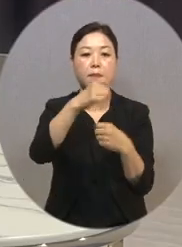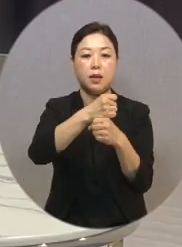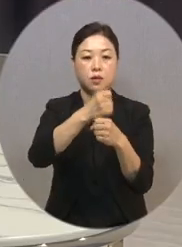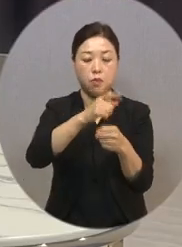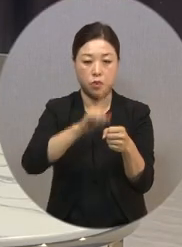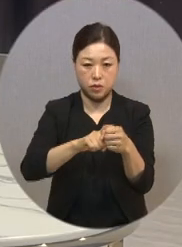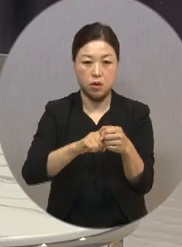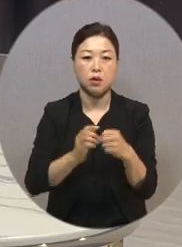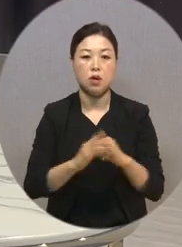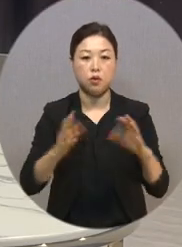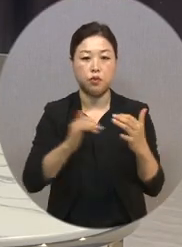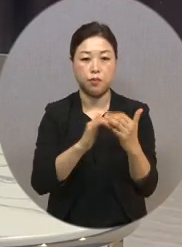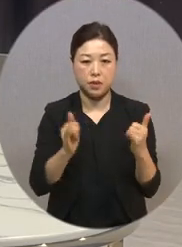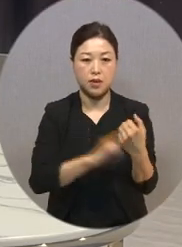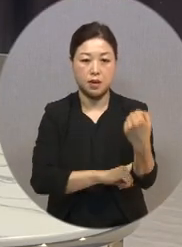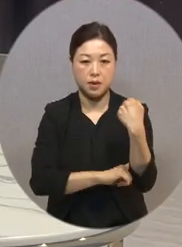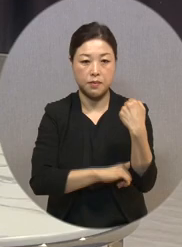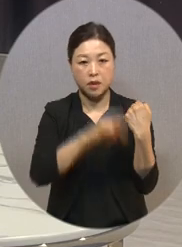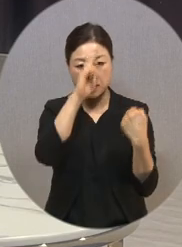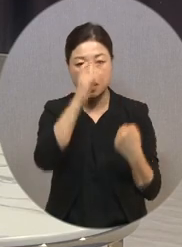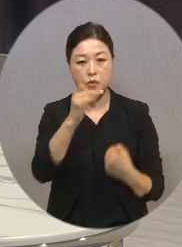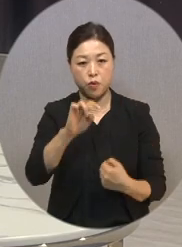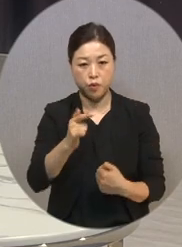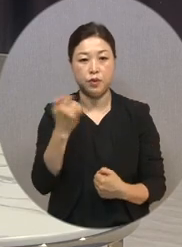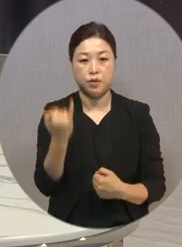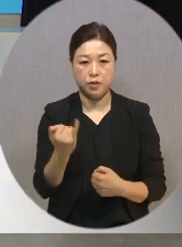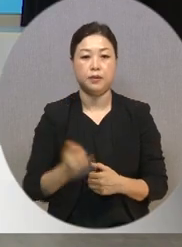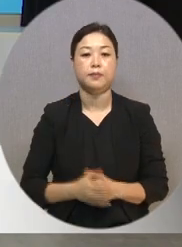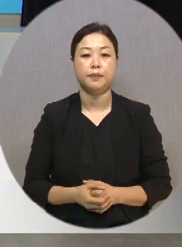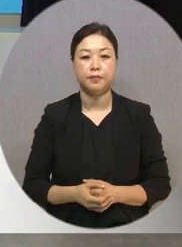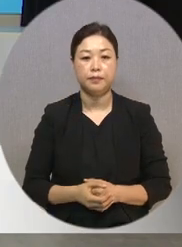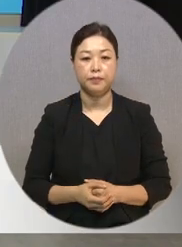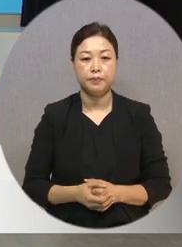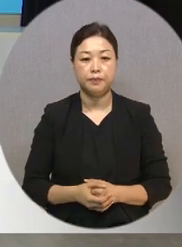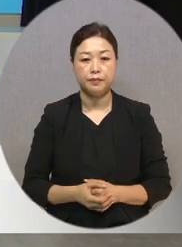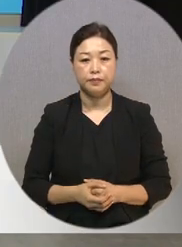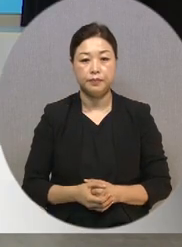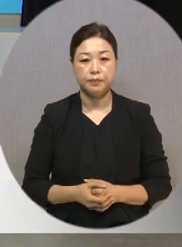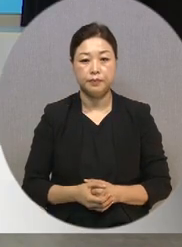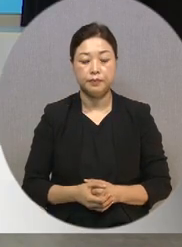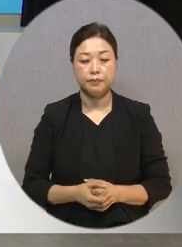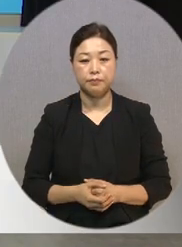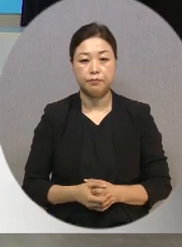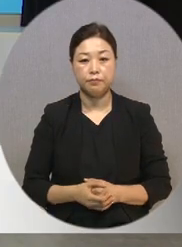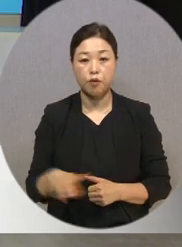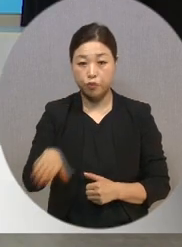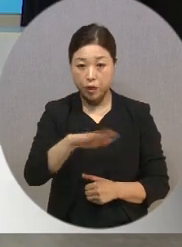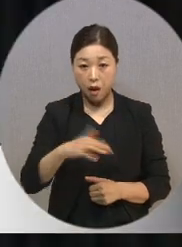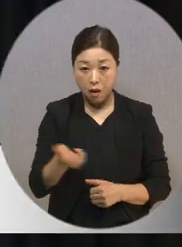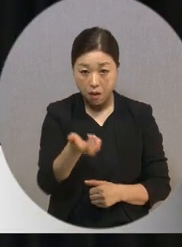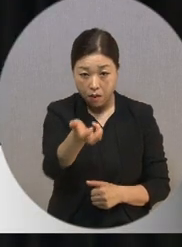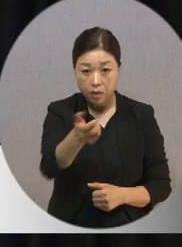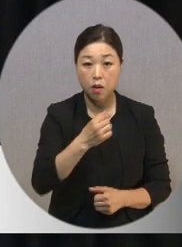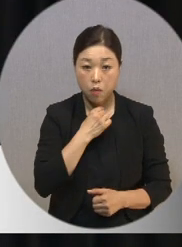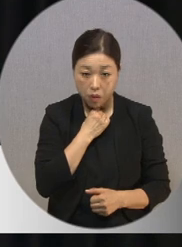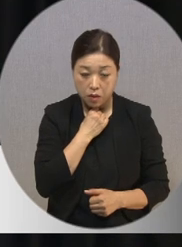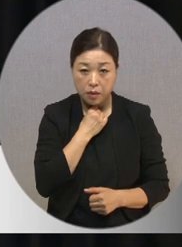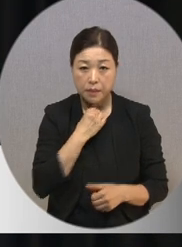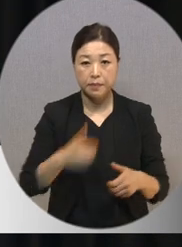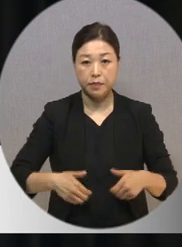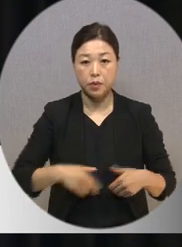하는 국민의힘 최보윤 의원입니다. 저는 결국은 우리가 이동을 하려면 필요한